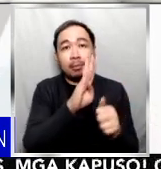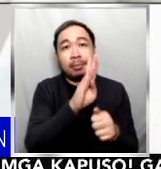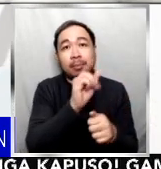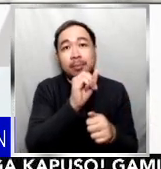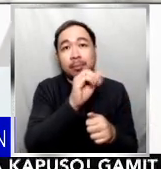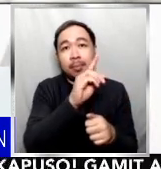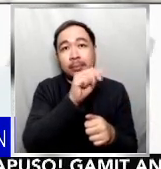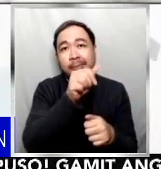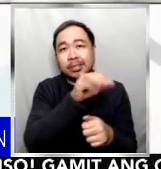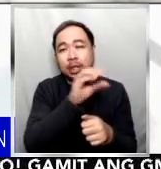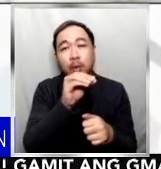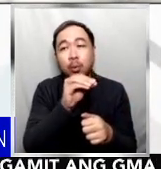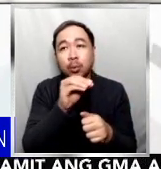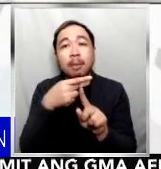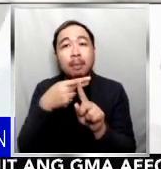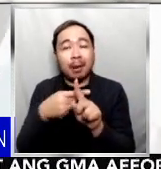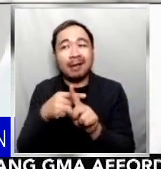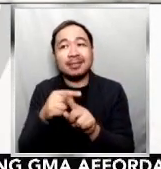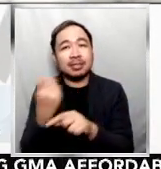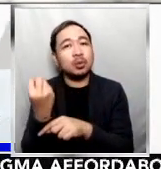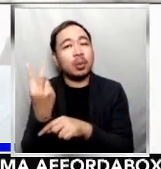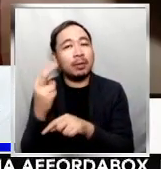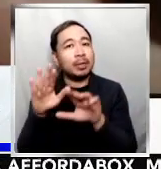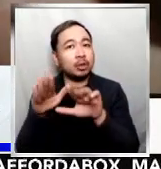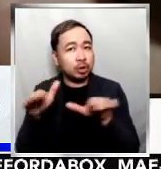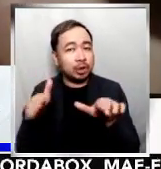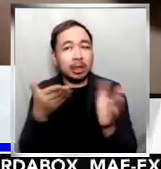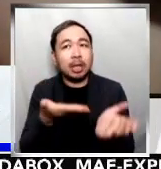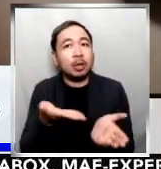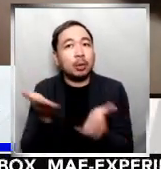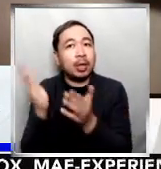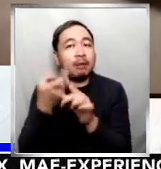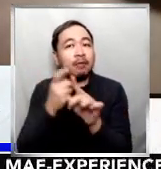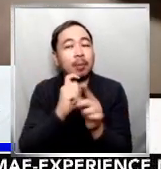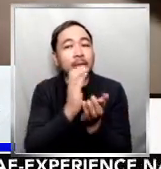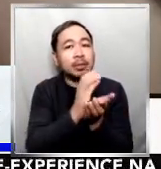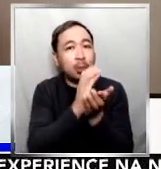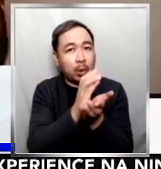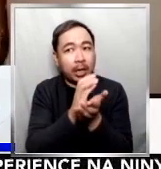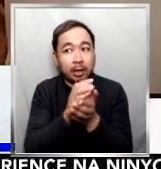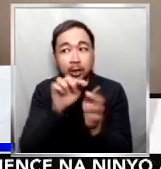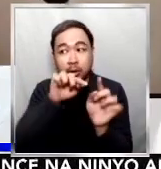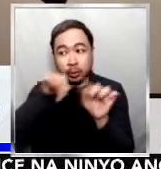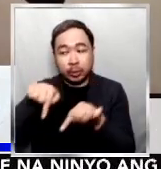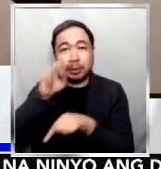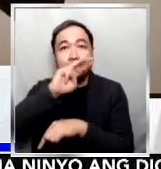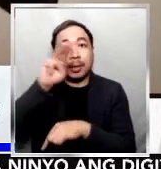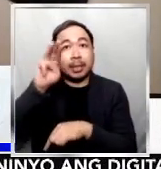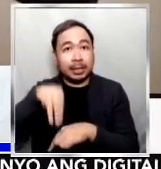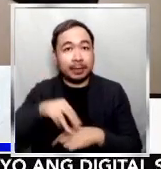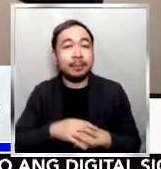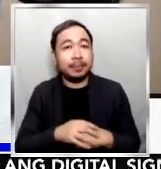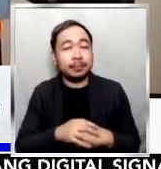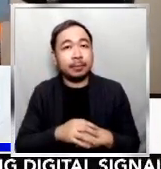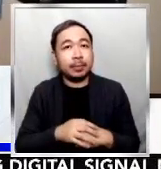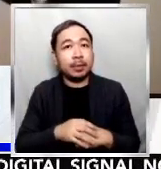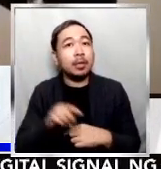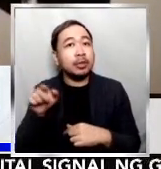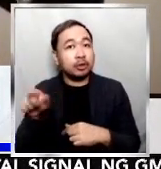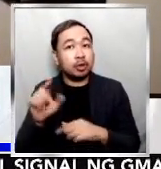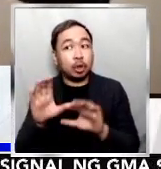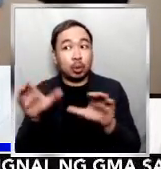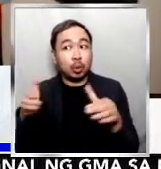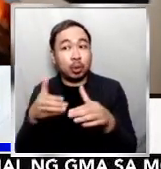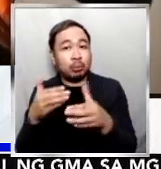company from Zamboanga to Manila. Ayon sa NBI, sa Zamboanga City nagpupunta ang mga recruiter para mangumbinsin ang